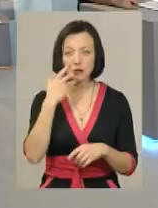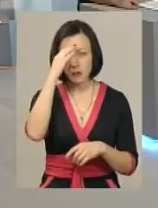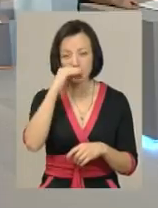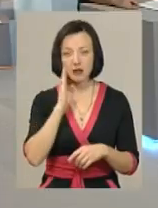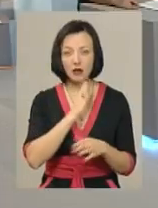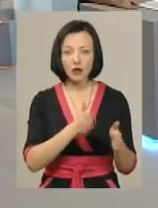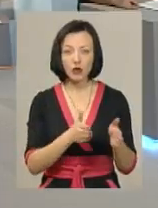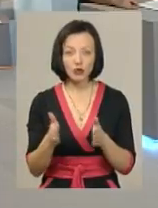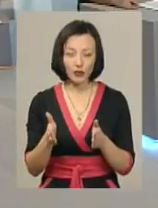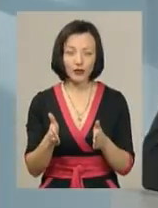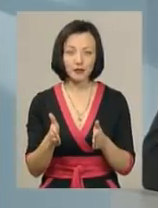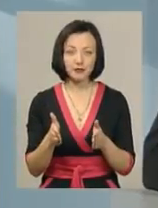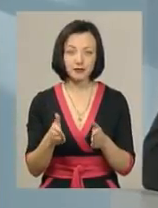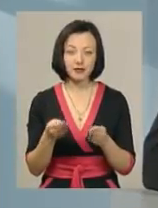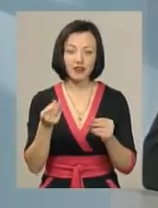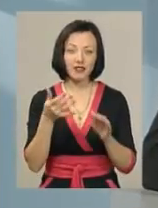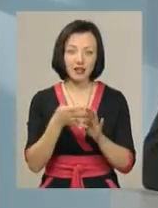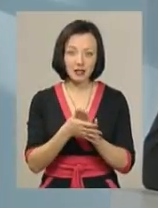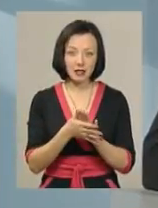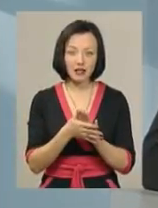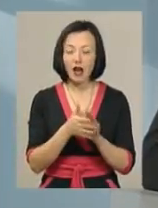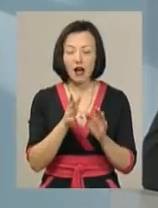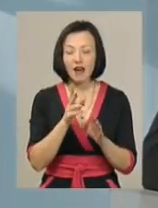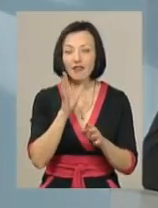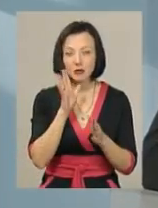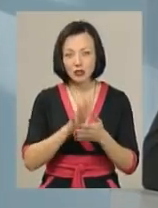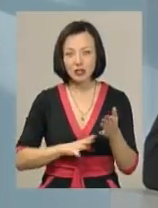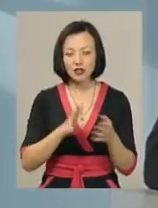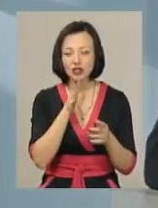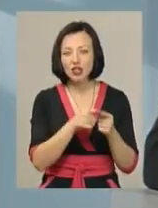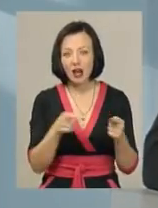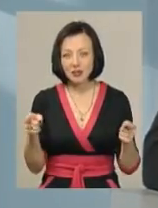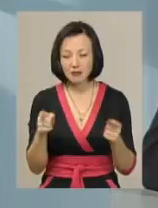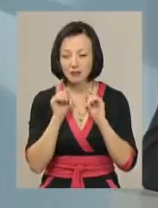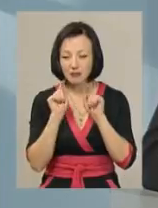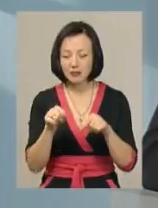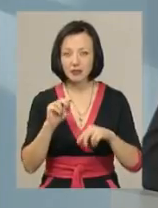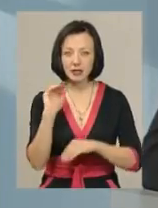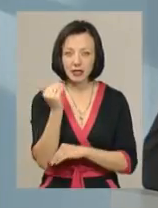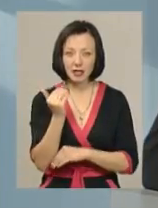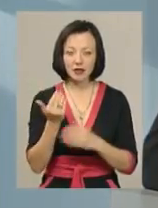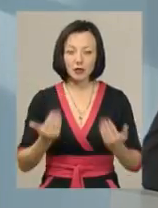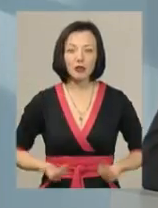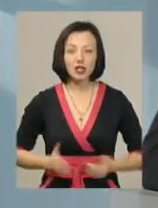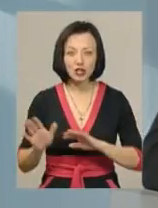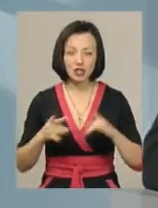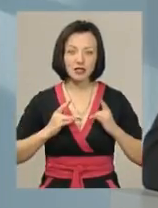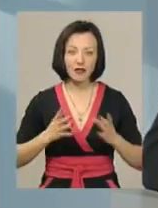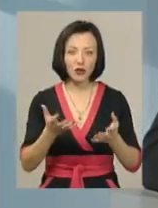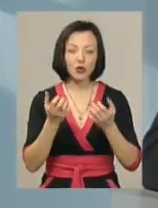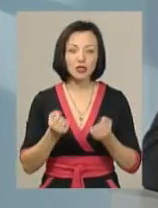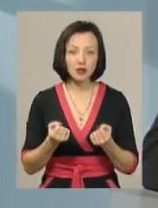готові все ж таки витратити на дитину приділити дитині да якби пережити з нею це свято